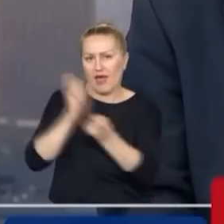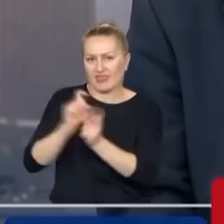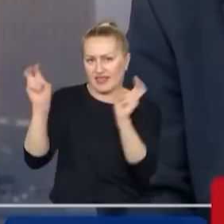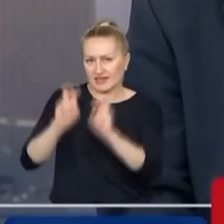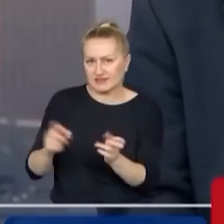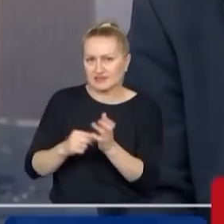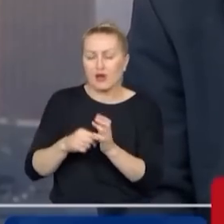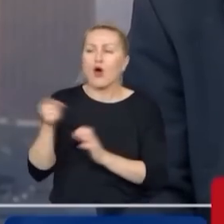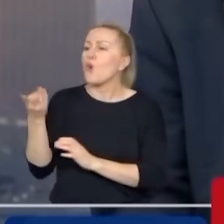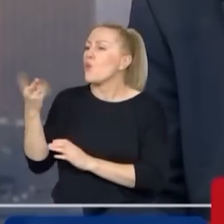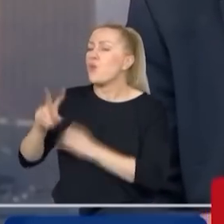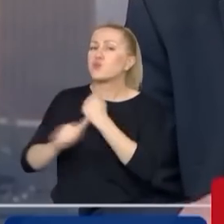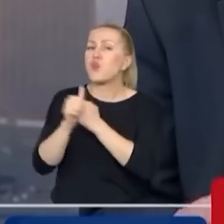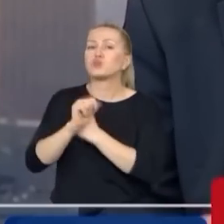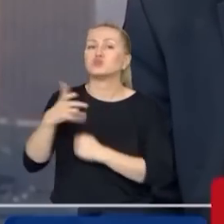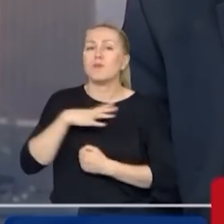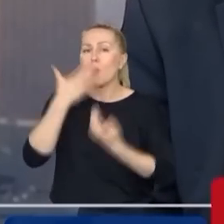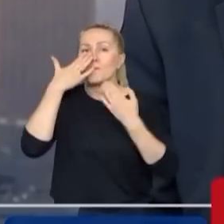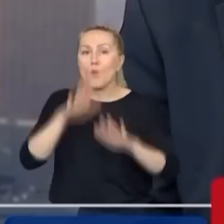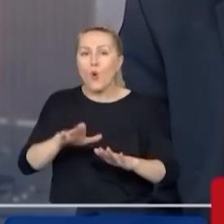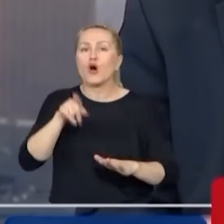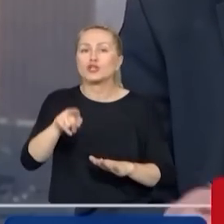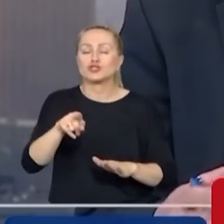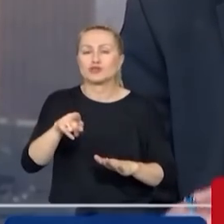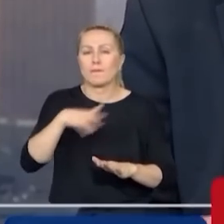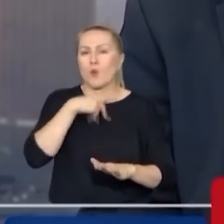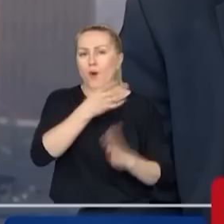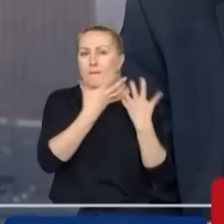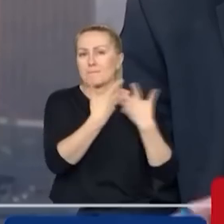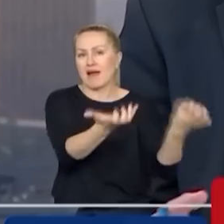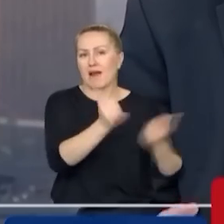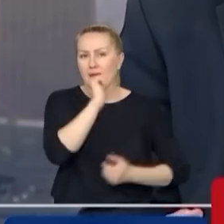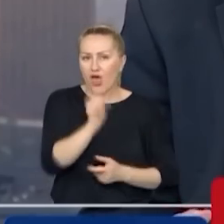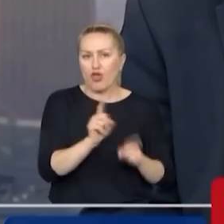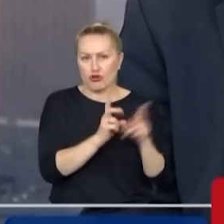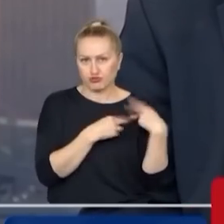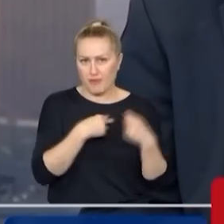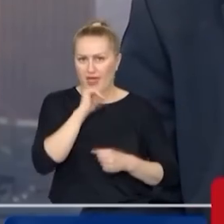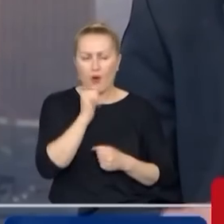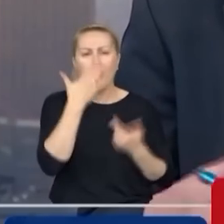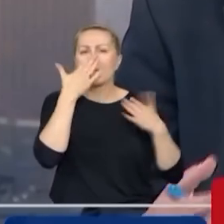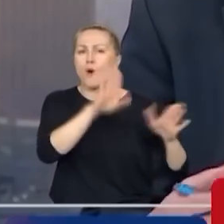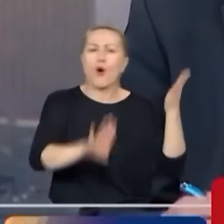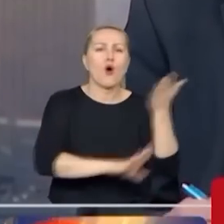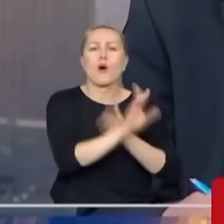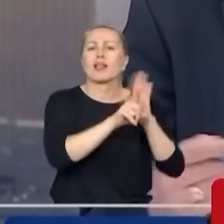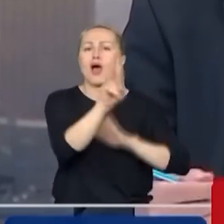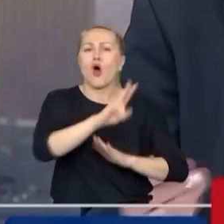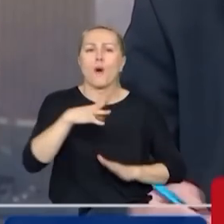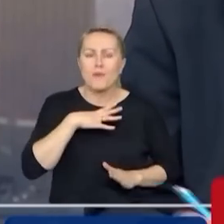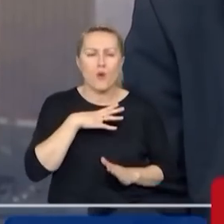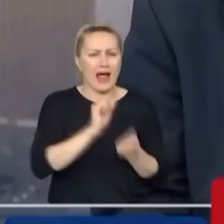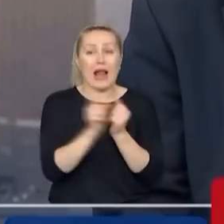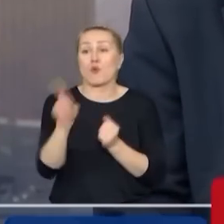drugi dokument został pokazany w Parlamencie Europejskim, Komisji Europejskiej? Komu został pokazany albo komu